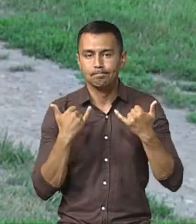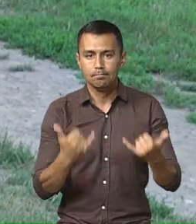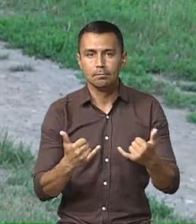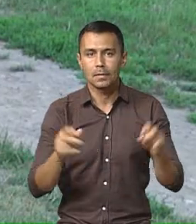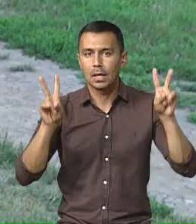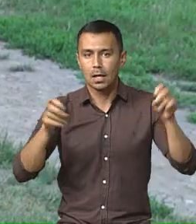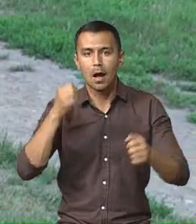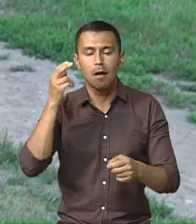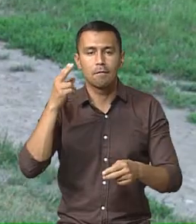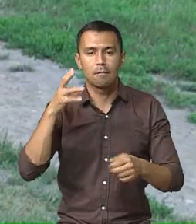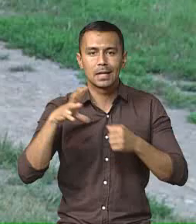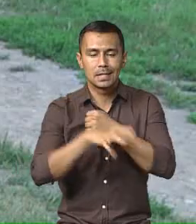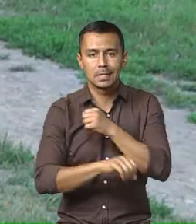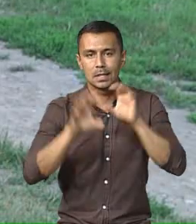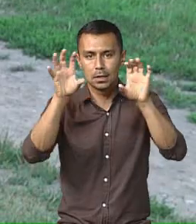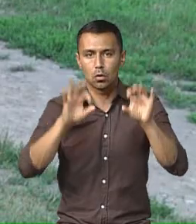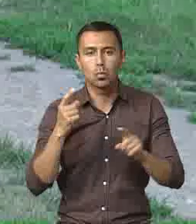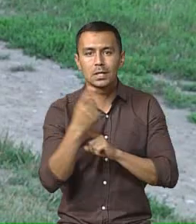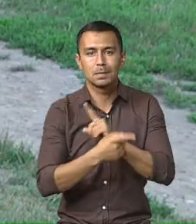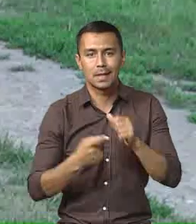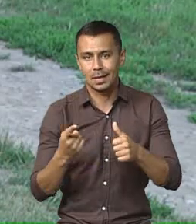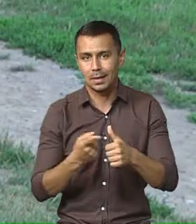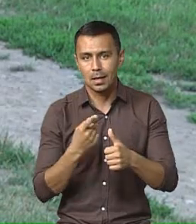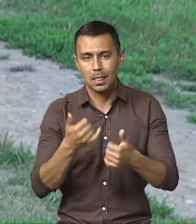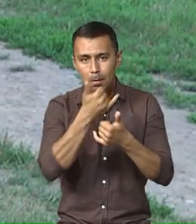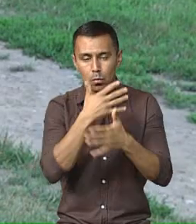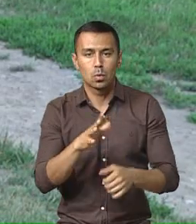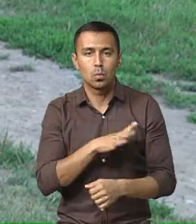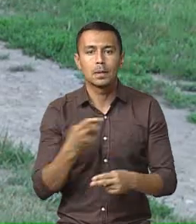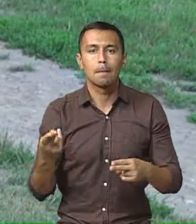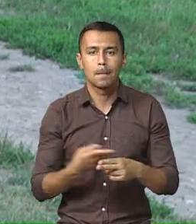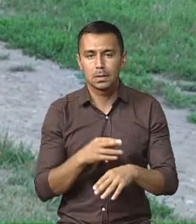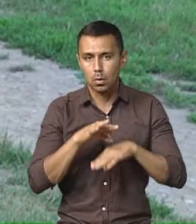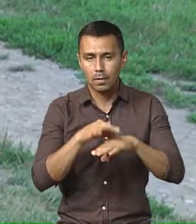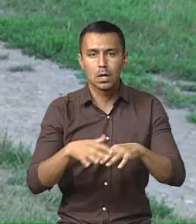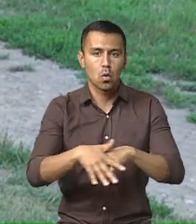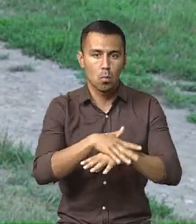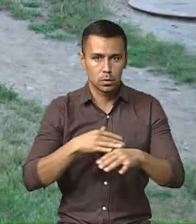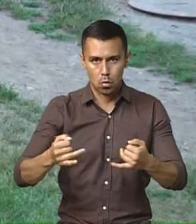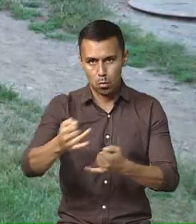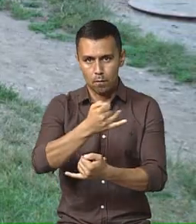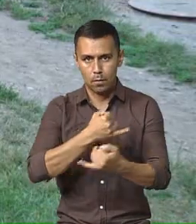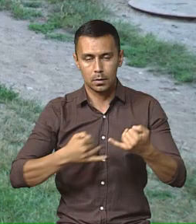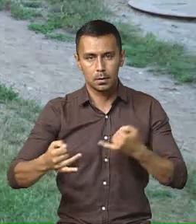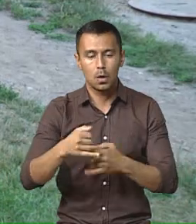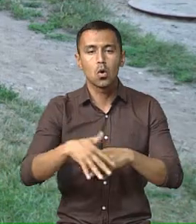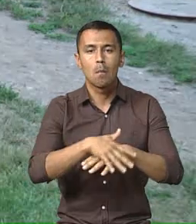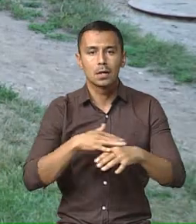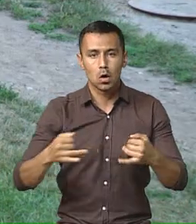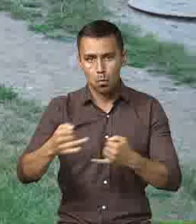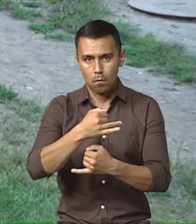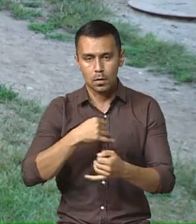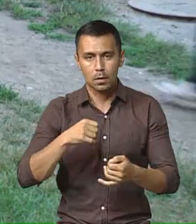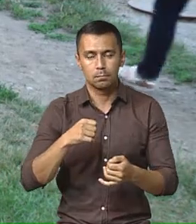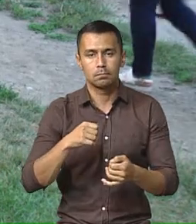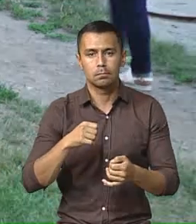в кінці закону йдеться і про зміни назв, не може відбутися без проведення громадського обговорення. Громадське обговорення від